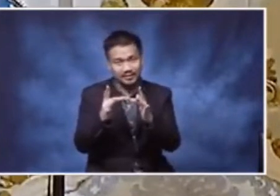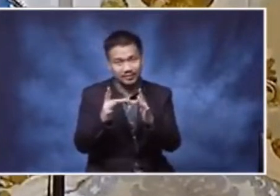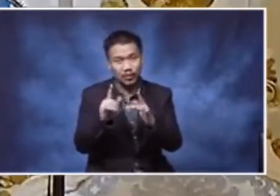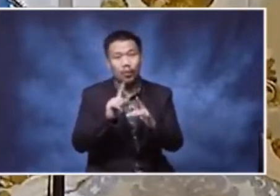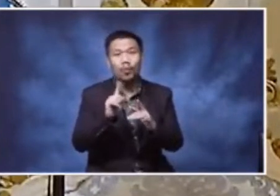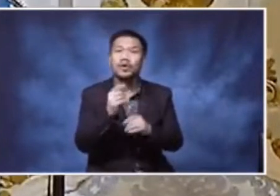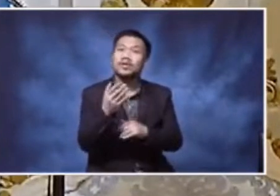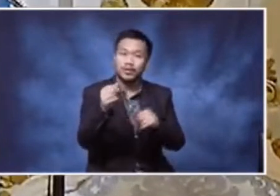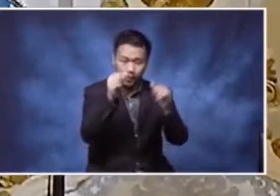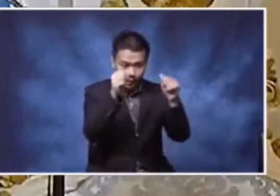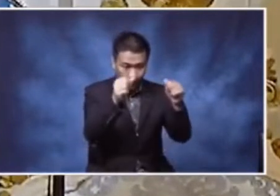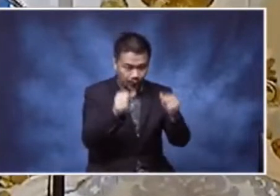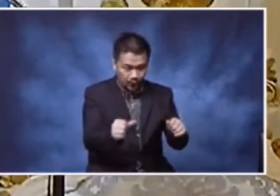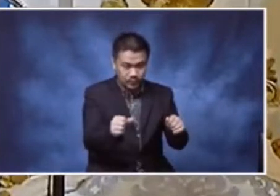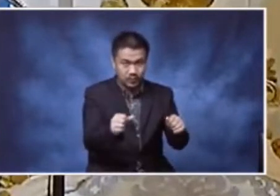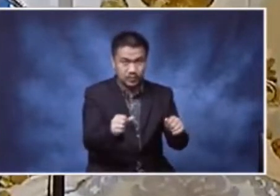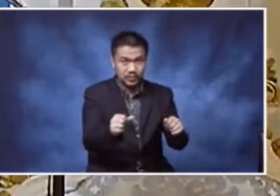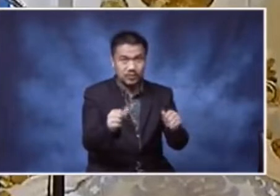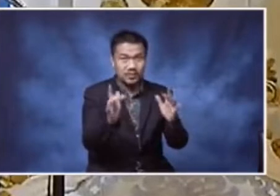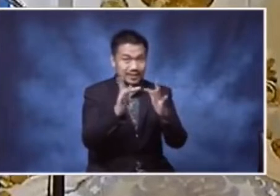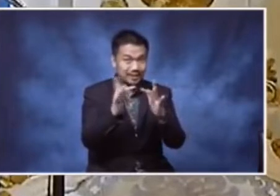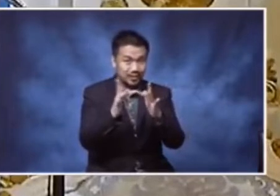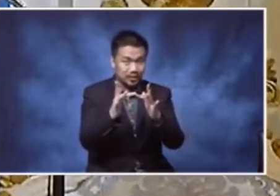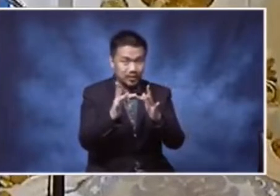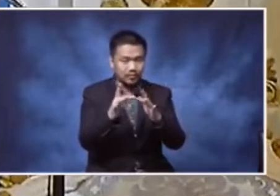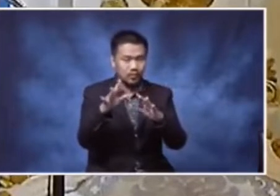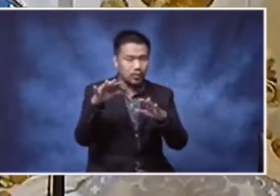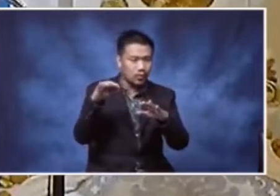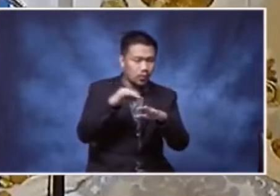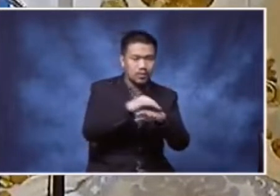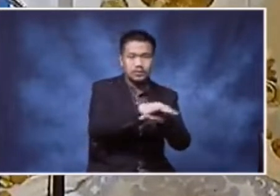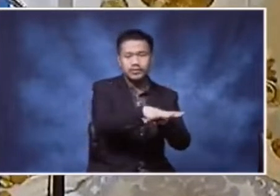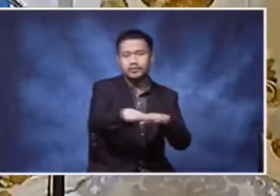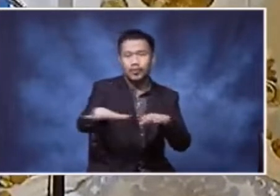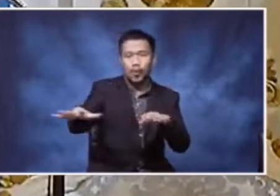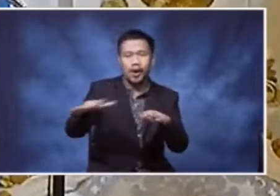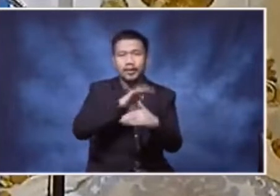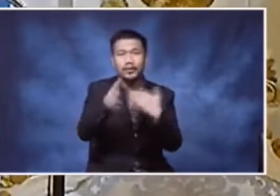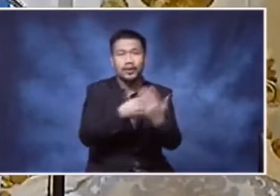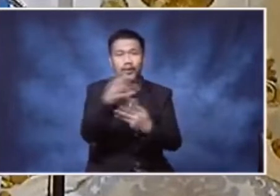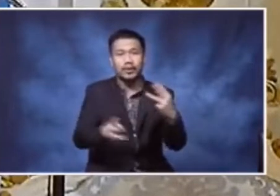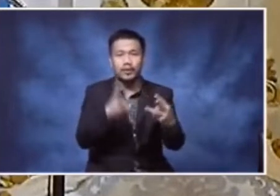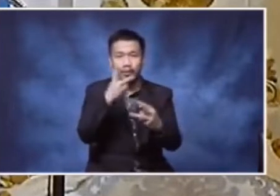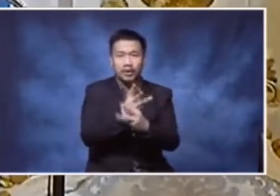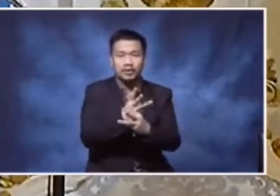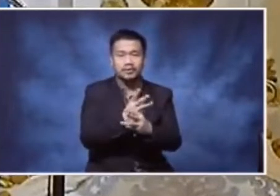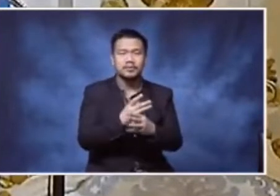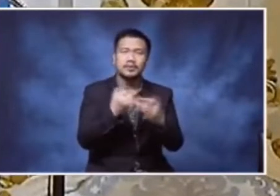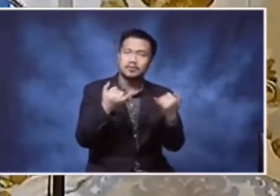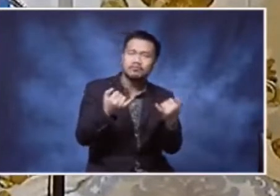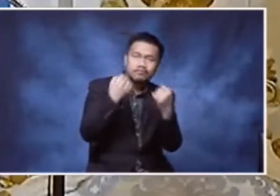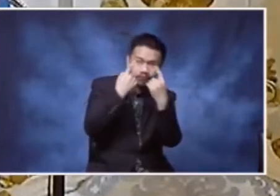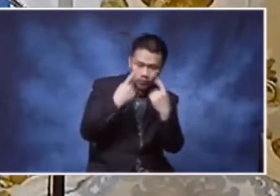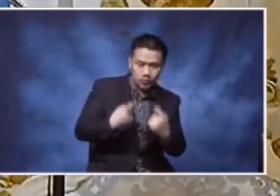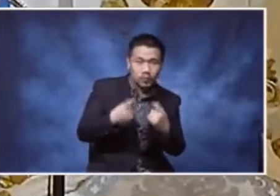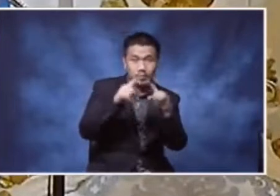i-post natin sa internet, ay iikot yan sa buong mundo. Ano bang pinopost natin sa